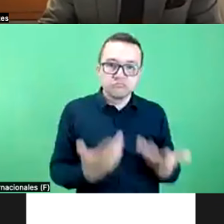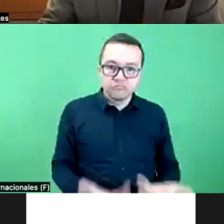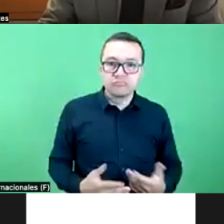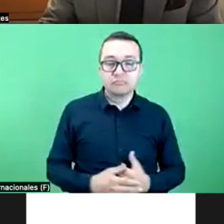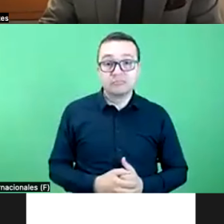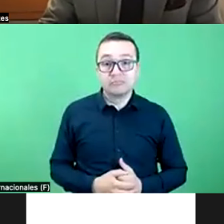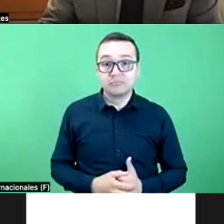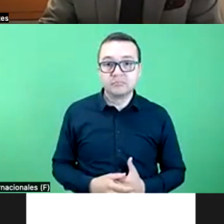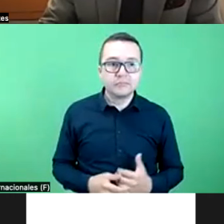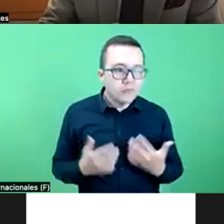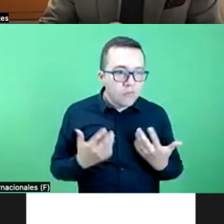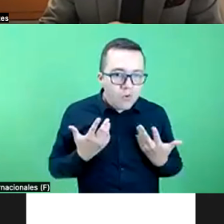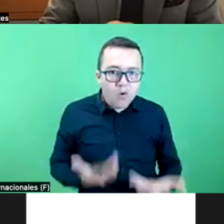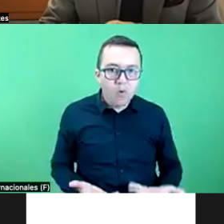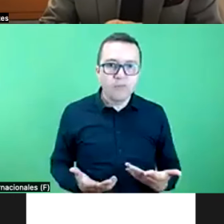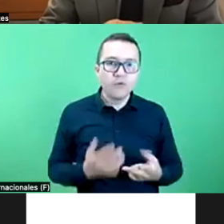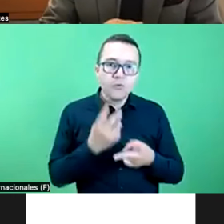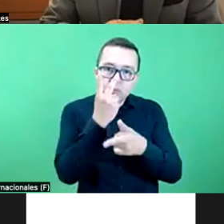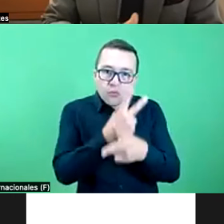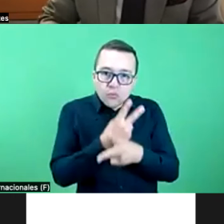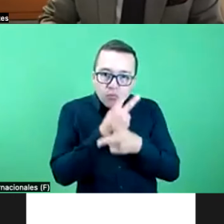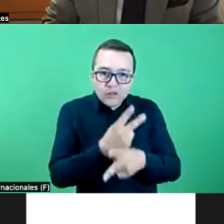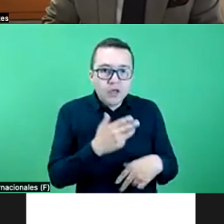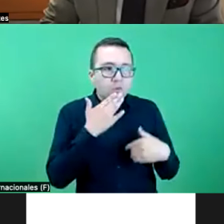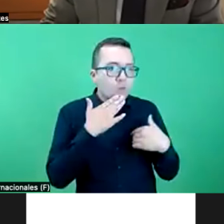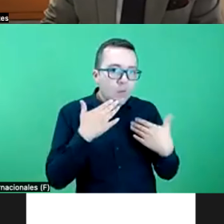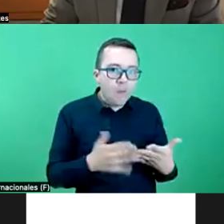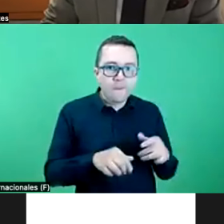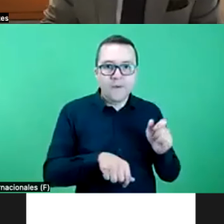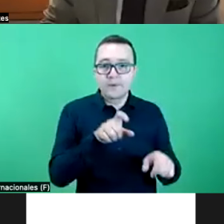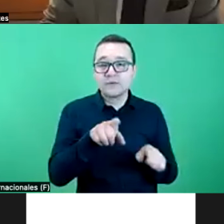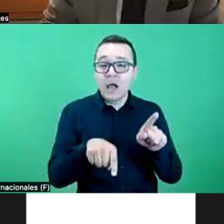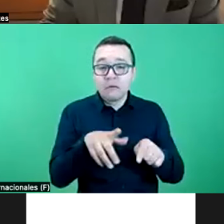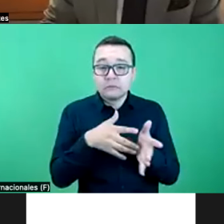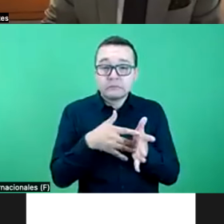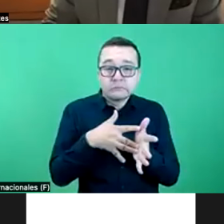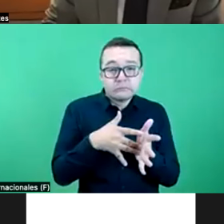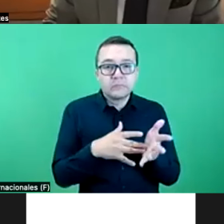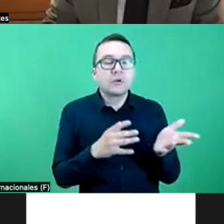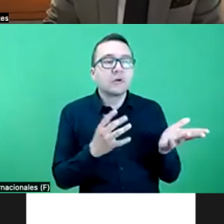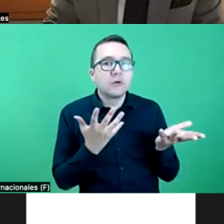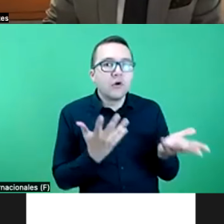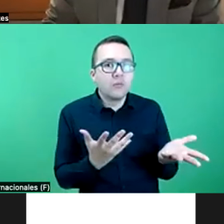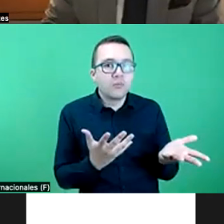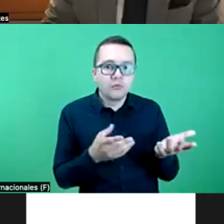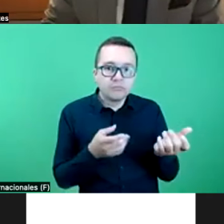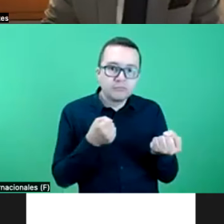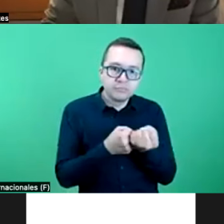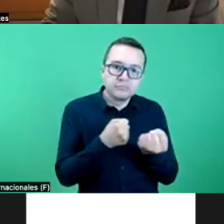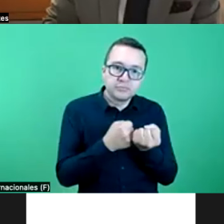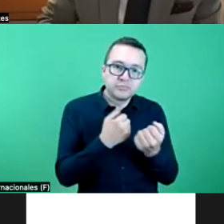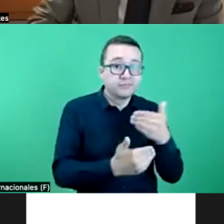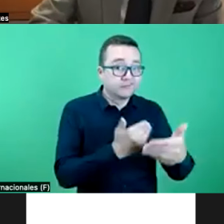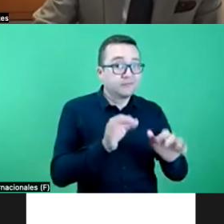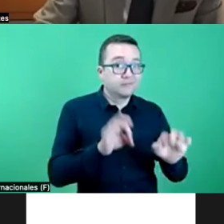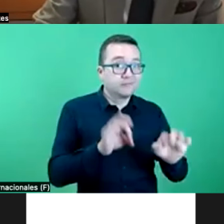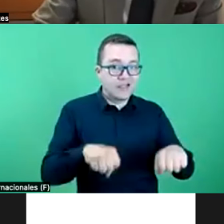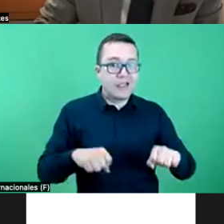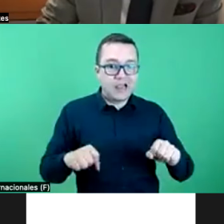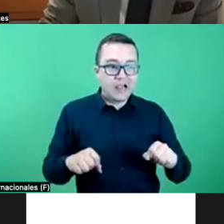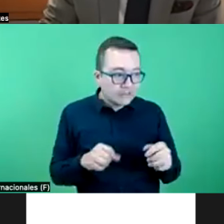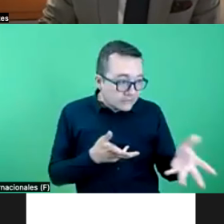écouter toutes les voix relatives aux soins des clients pour que les patients les plus vulnérables sont